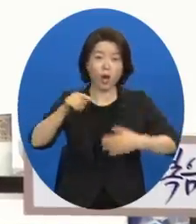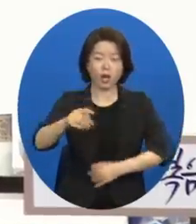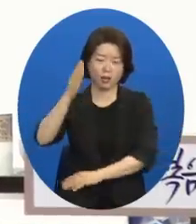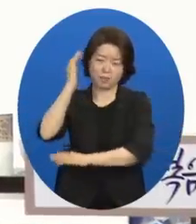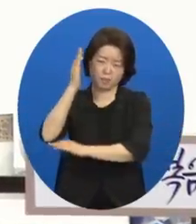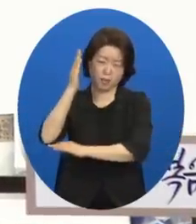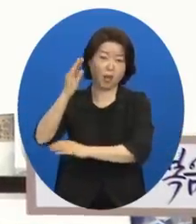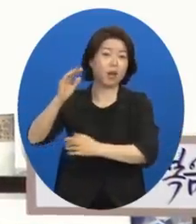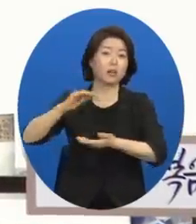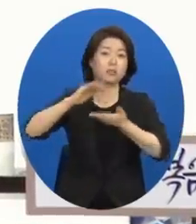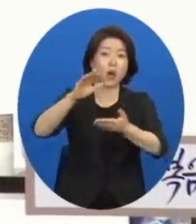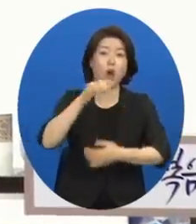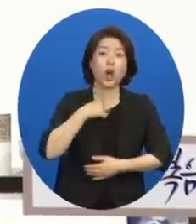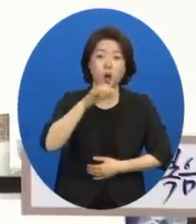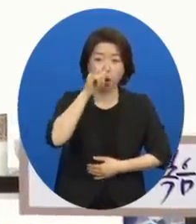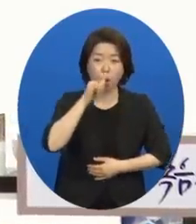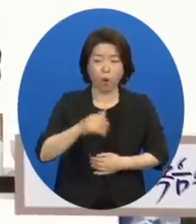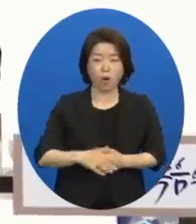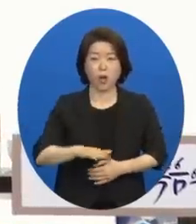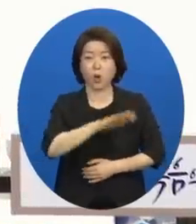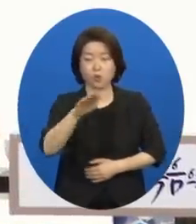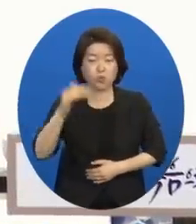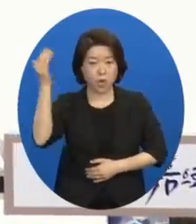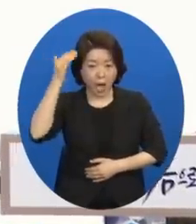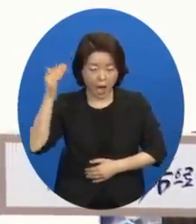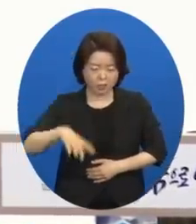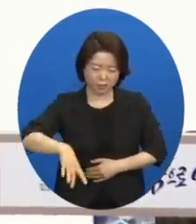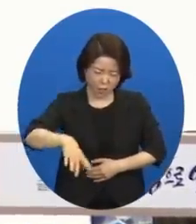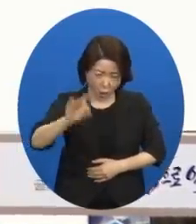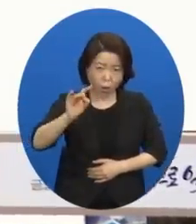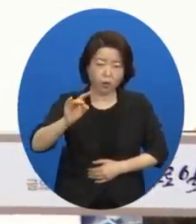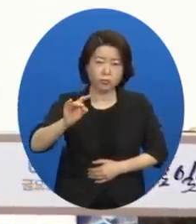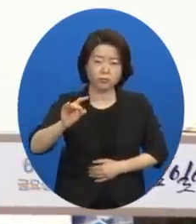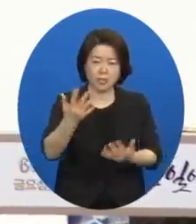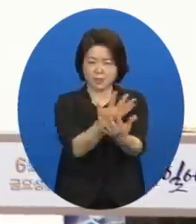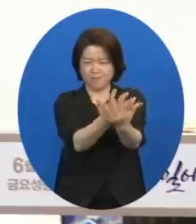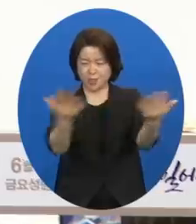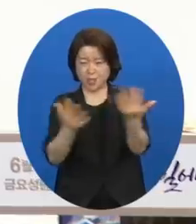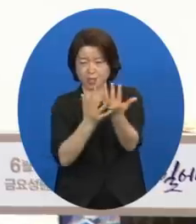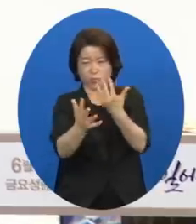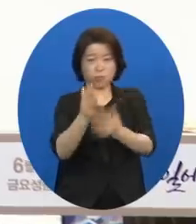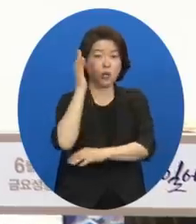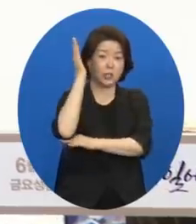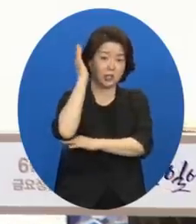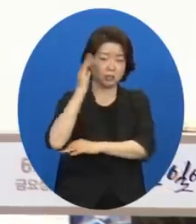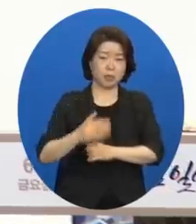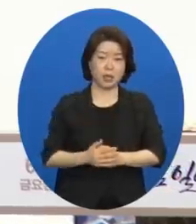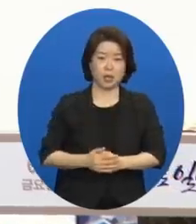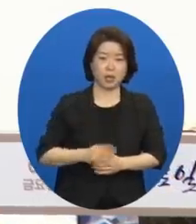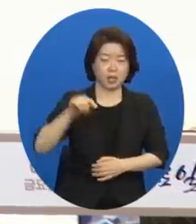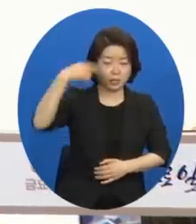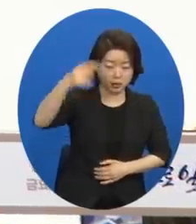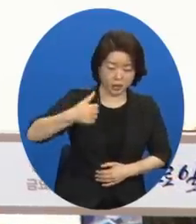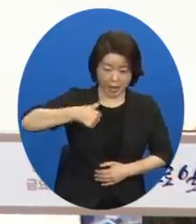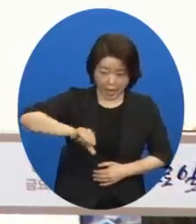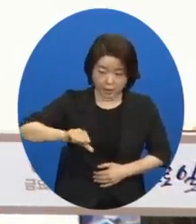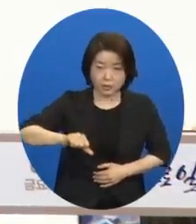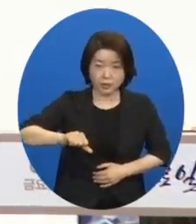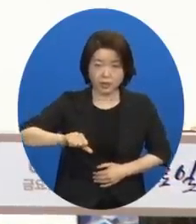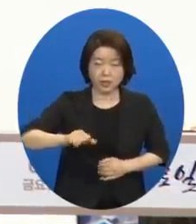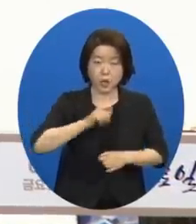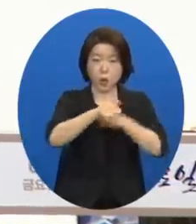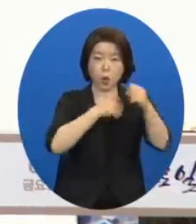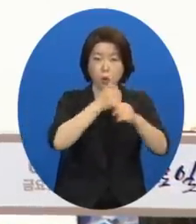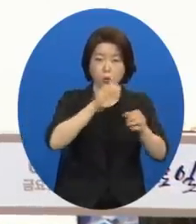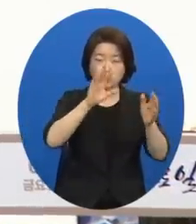강력하게 전했습니다. 우리나라 최초의 대형 집회였고요. 그 다음에 아들이 돼서 50년 만에